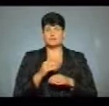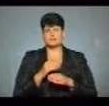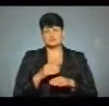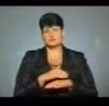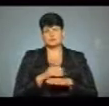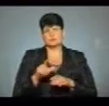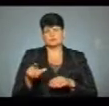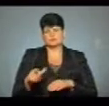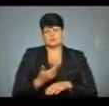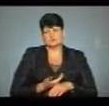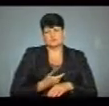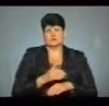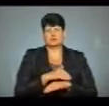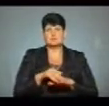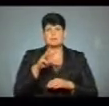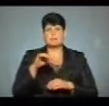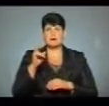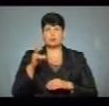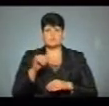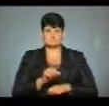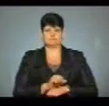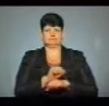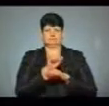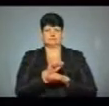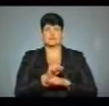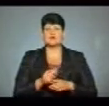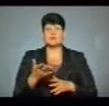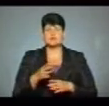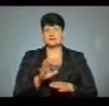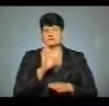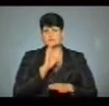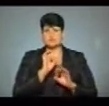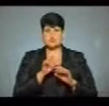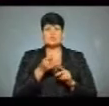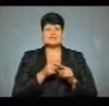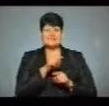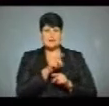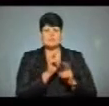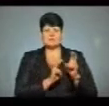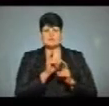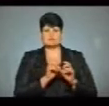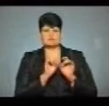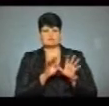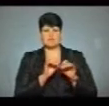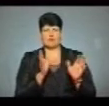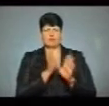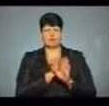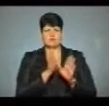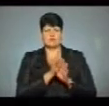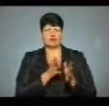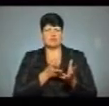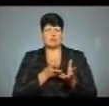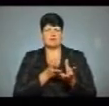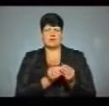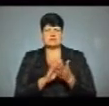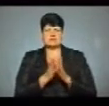акцію протесту. За словами тернополянки Галини Денис, це підприємство викидає у повітря відходи, що впливають на стан здоров'я людей, які